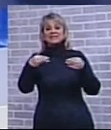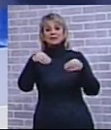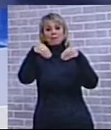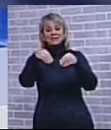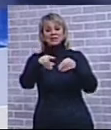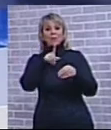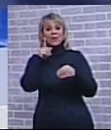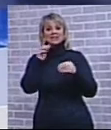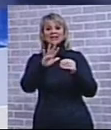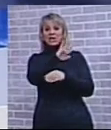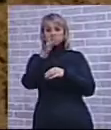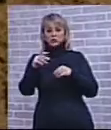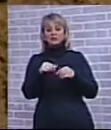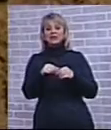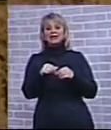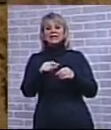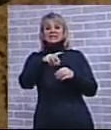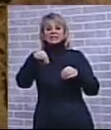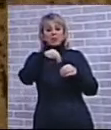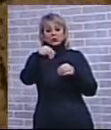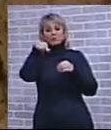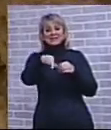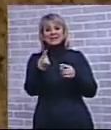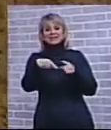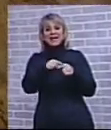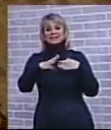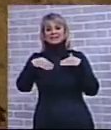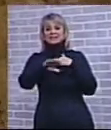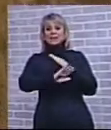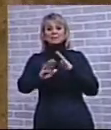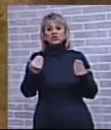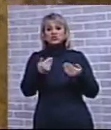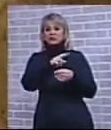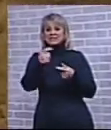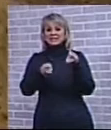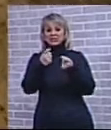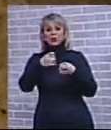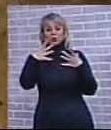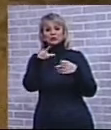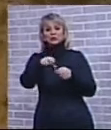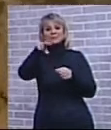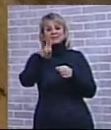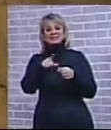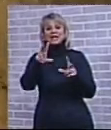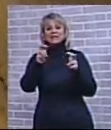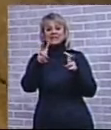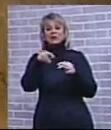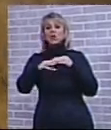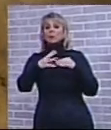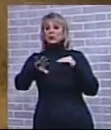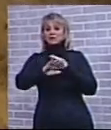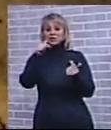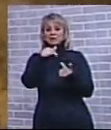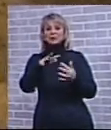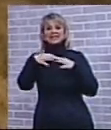посадка молодых лесов. Зыбучие пески. На этих землях не приживаются зерновые культуры. Специалисты называют почву